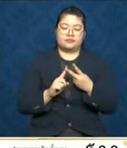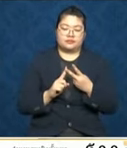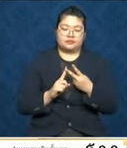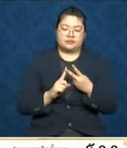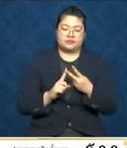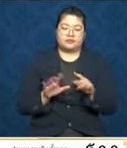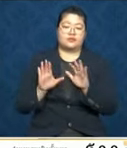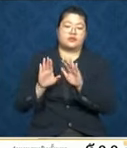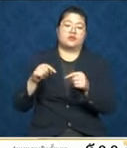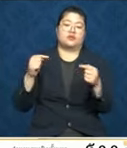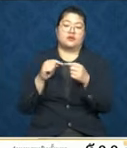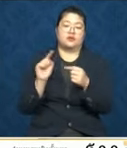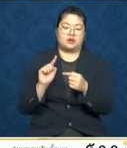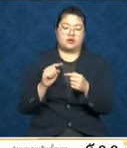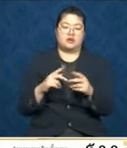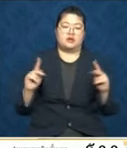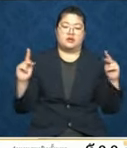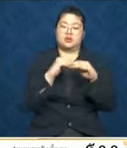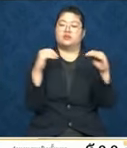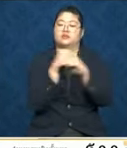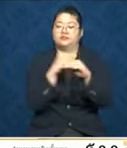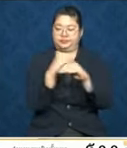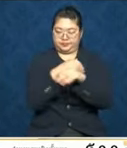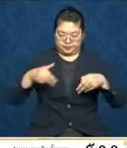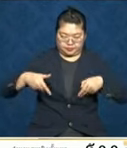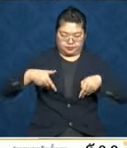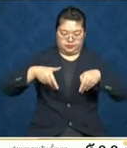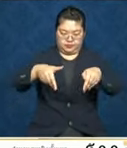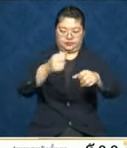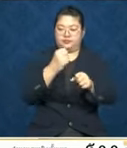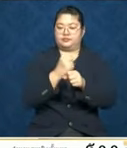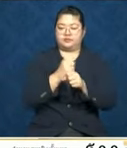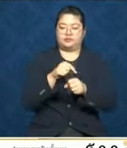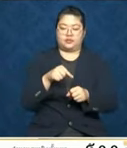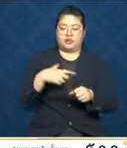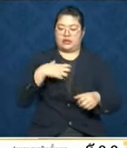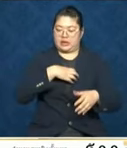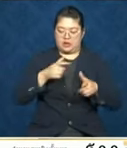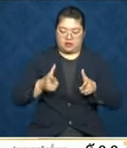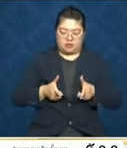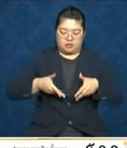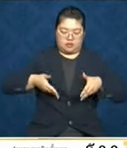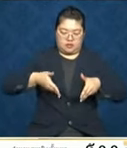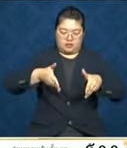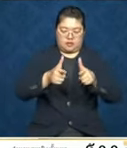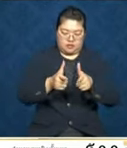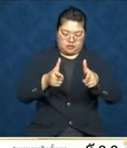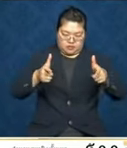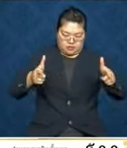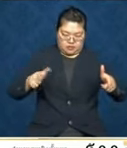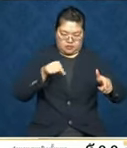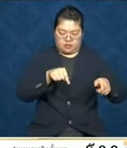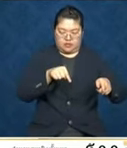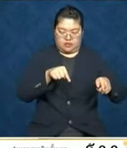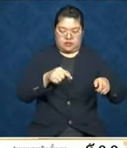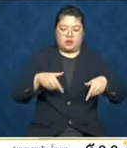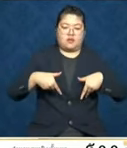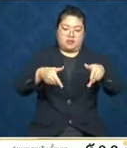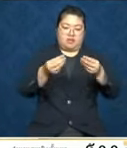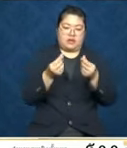องค่ะไปยังกรมทางหลวงกระทรวงคมนาคมดิฉันอยากให้กรมทางหลวงนะคะขยายถนนในส่วนกิจกรรมฟอนเทดโรดในทางหลวงหมายเล